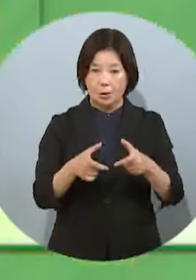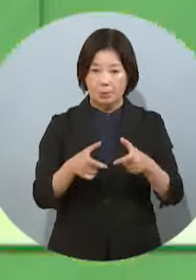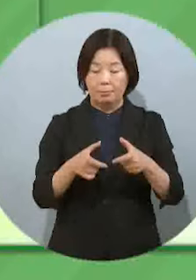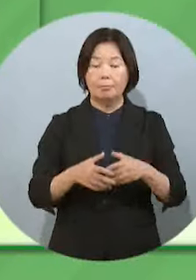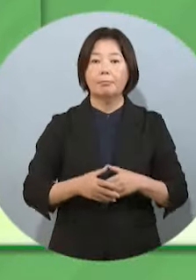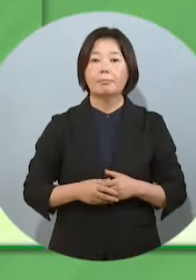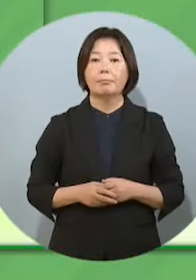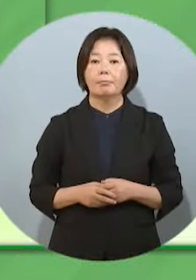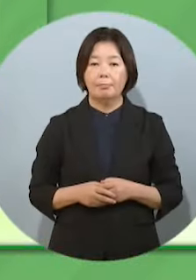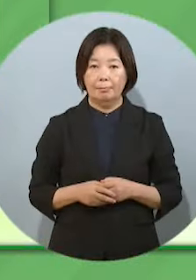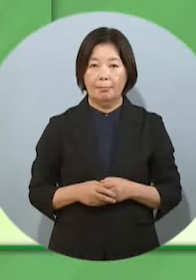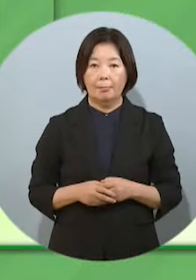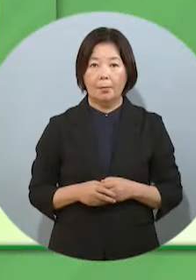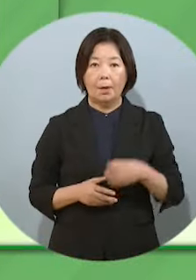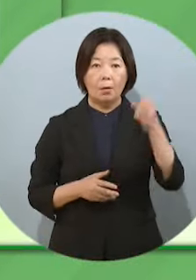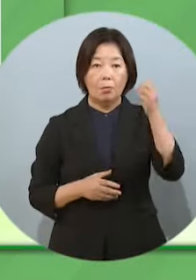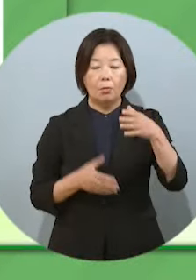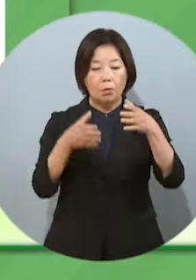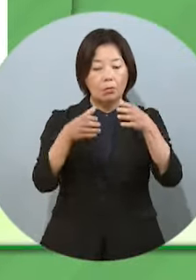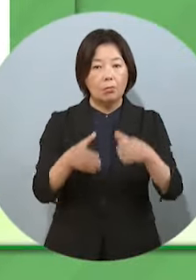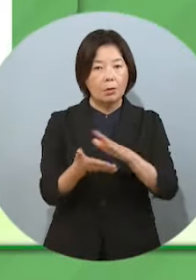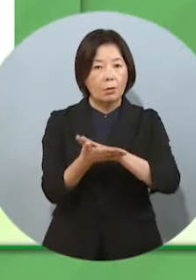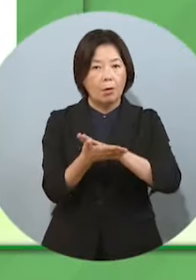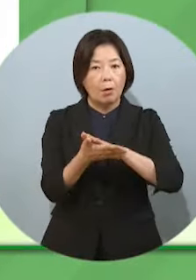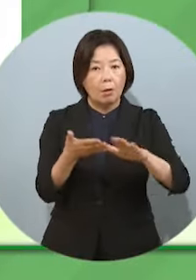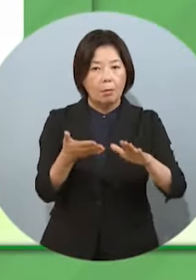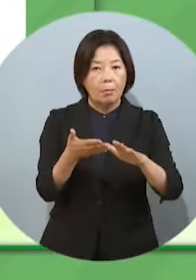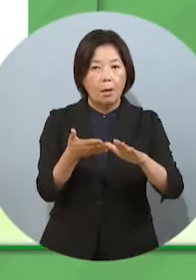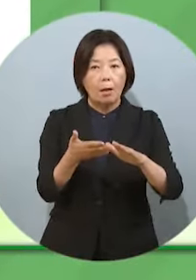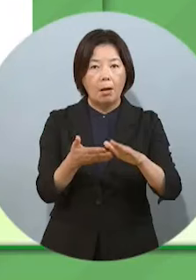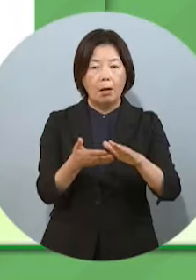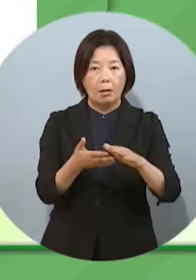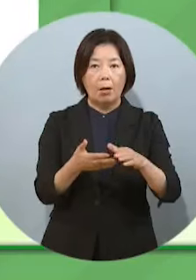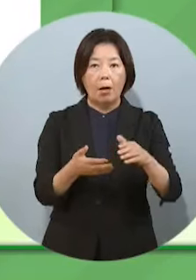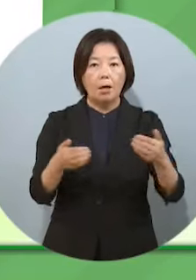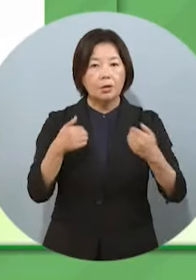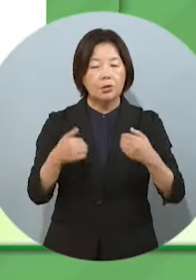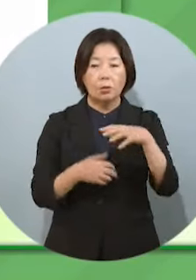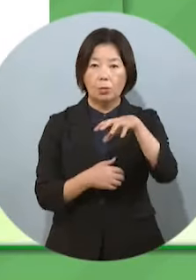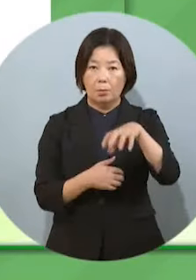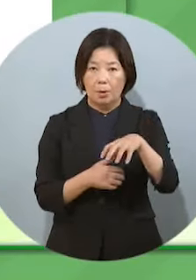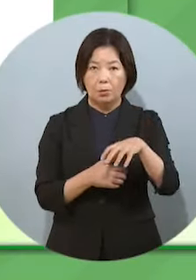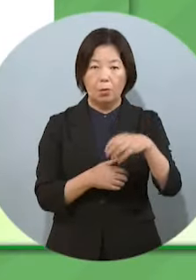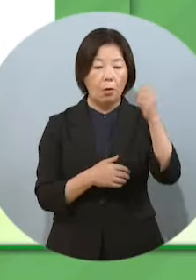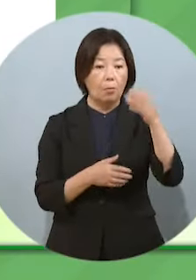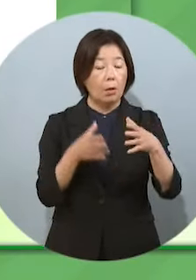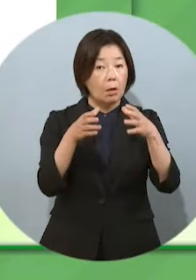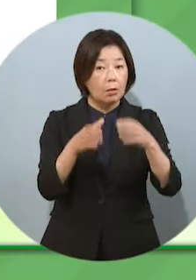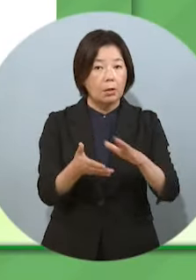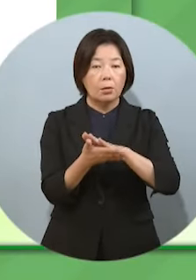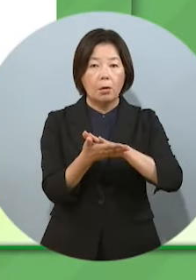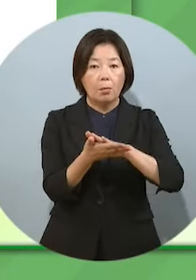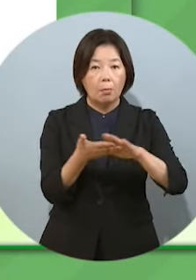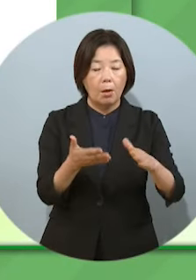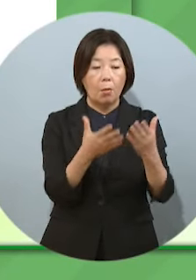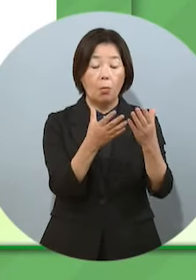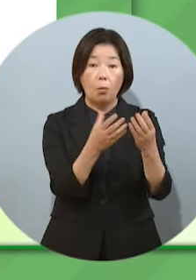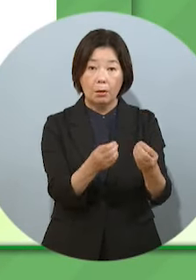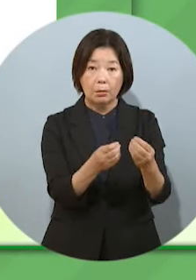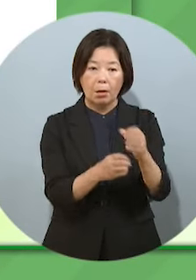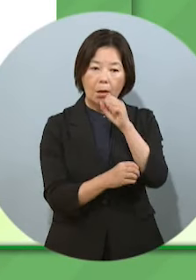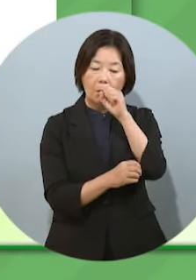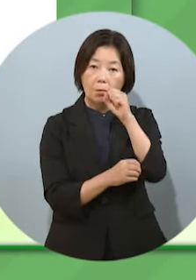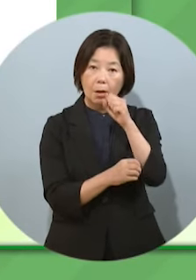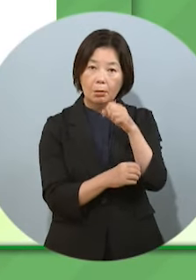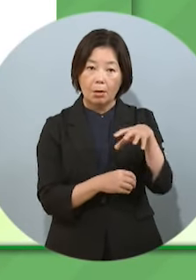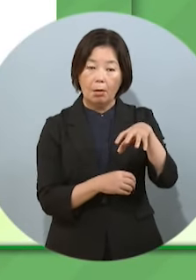で、無電柱化が望まれる風景、または無電柱化して良かった風景をテーマ